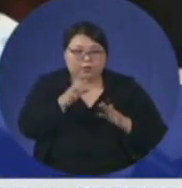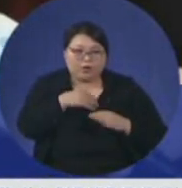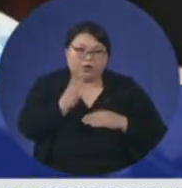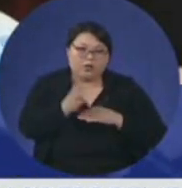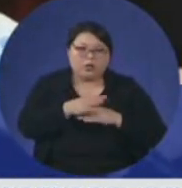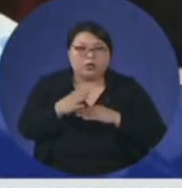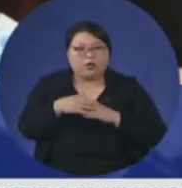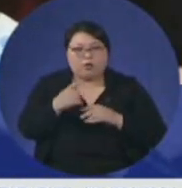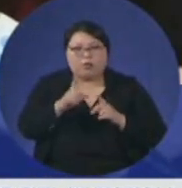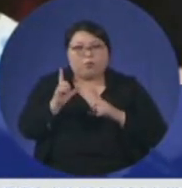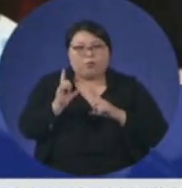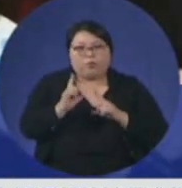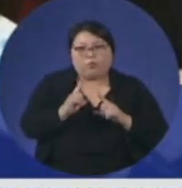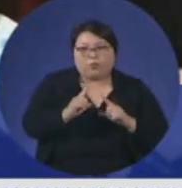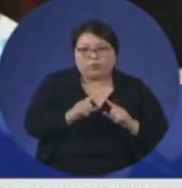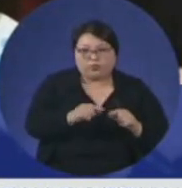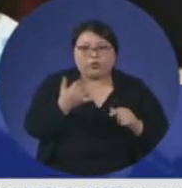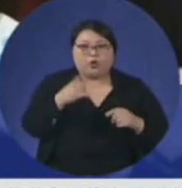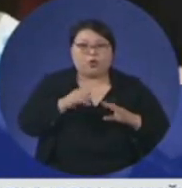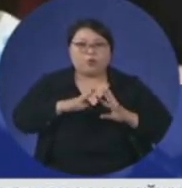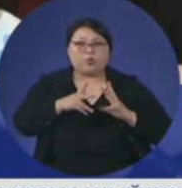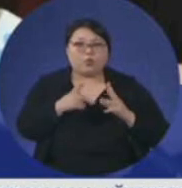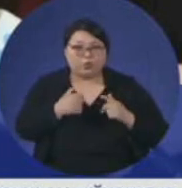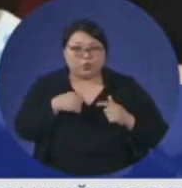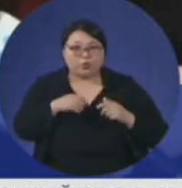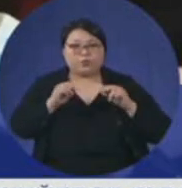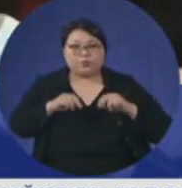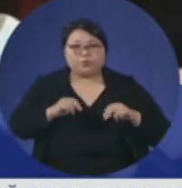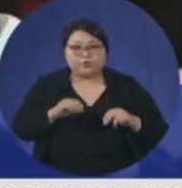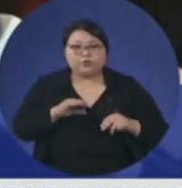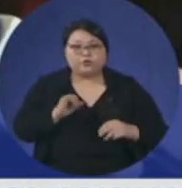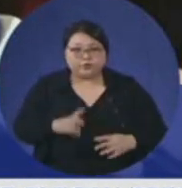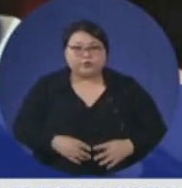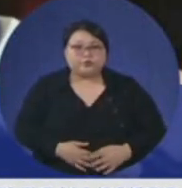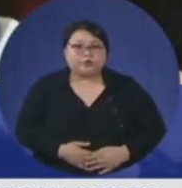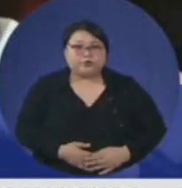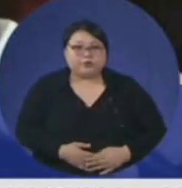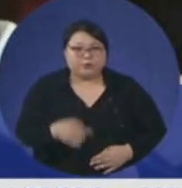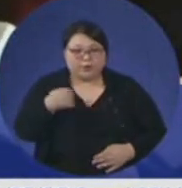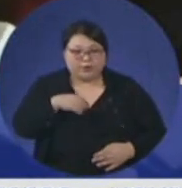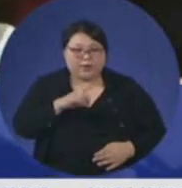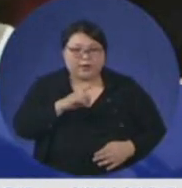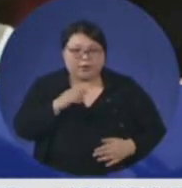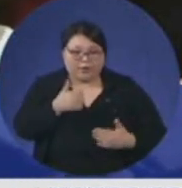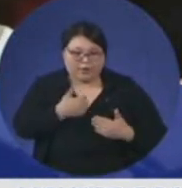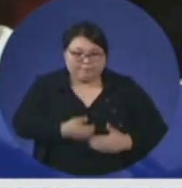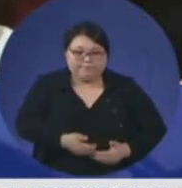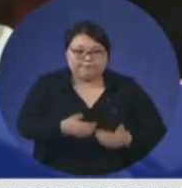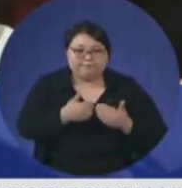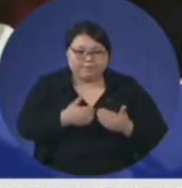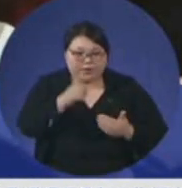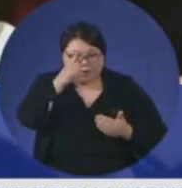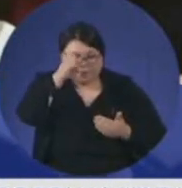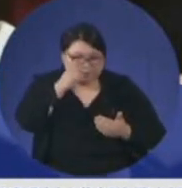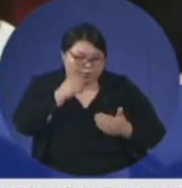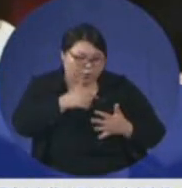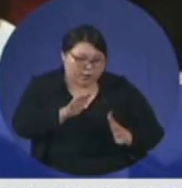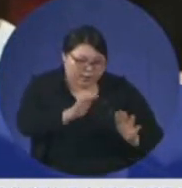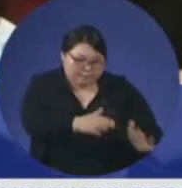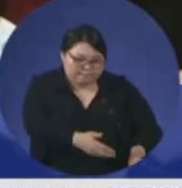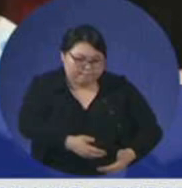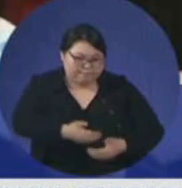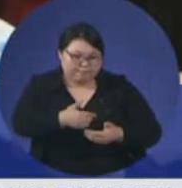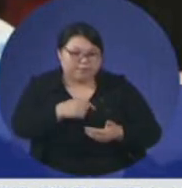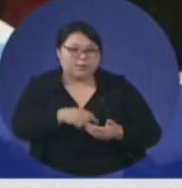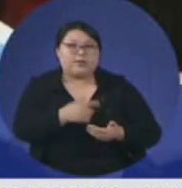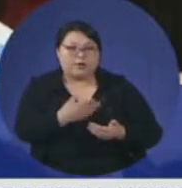бас өсөлттэй орно гэж бас тэмдэглэж байгаа. Энэ бол бас энэ их баригч нарын одоо бас